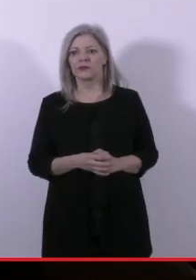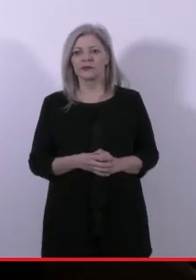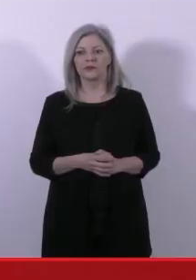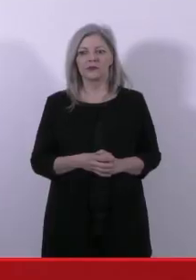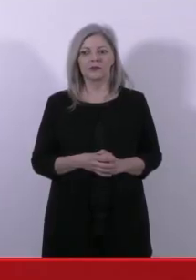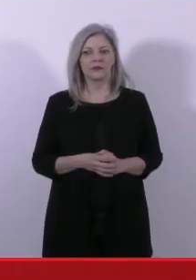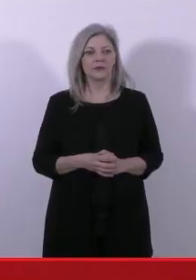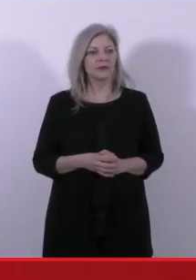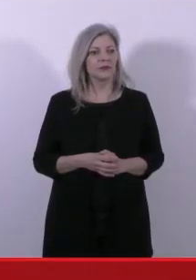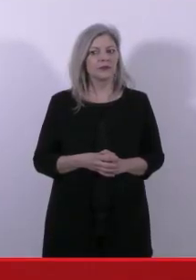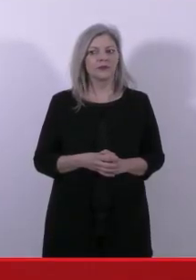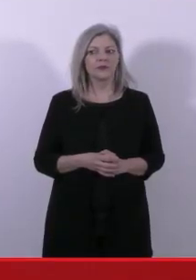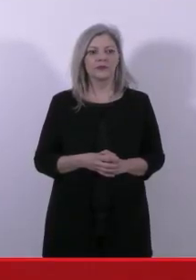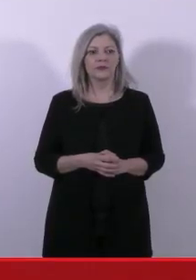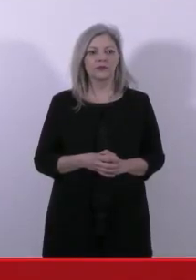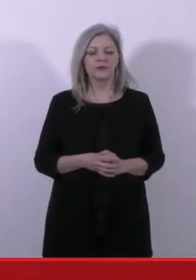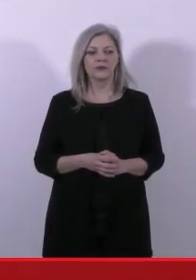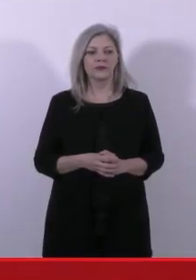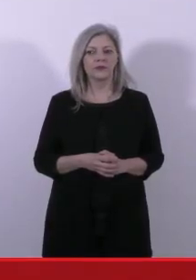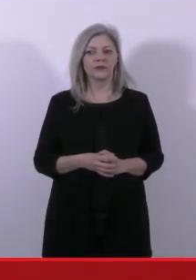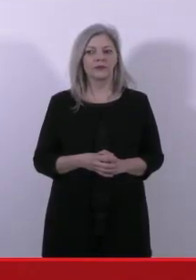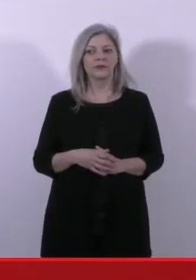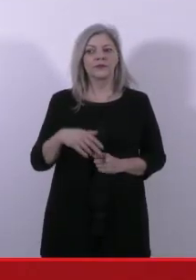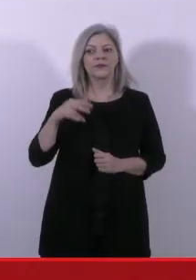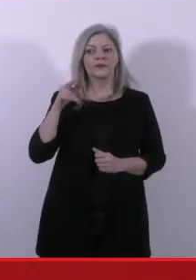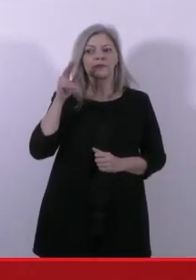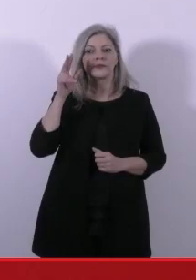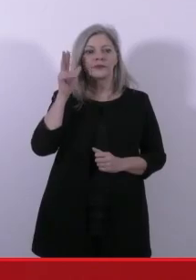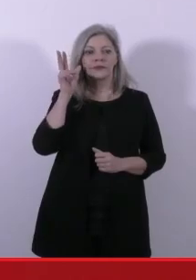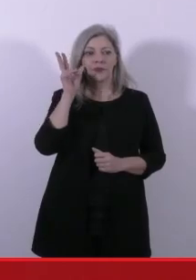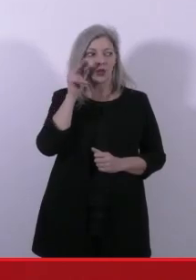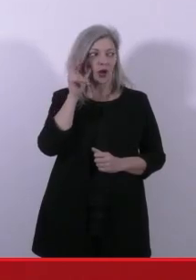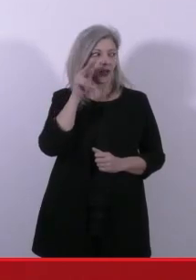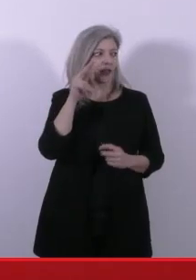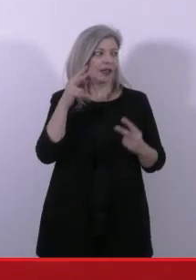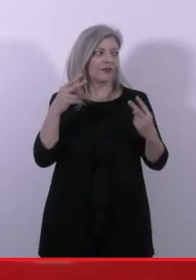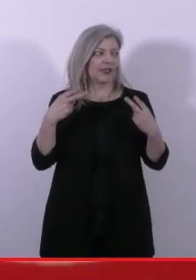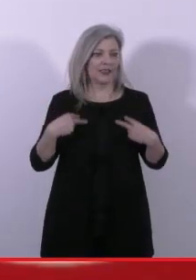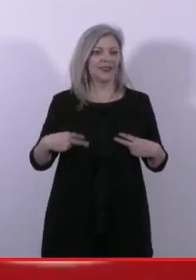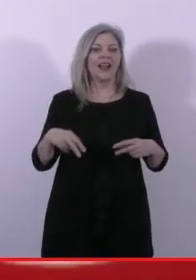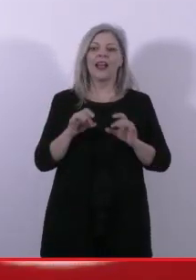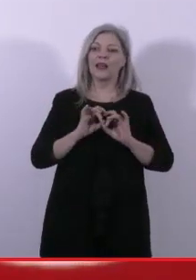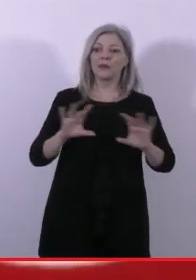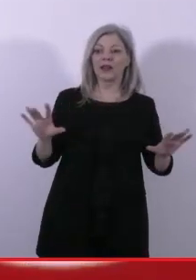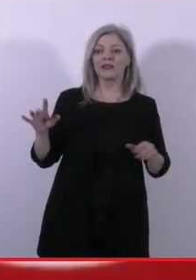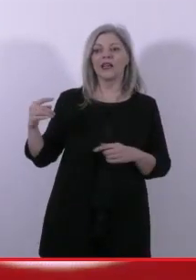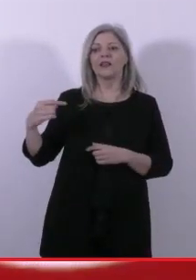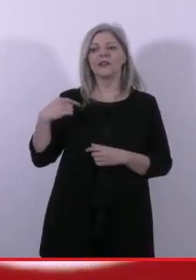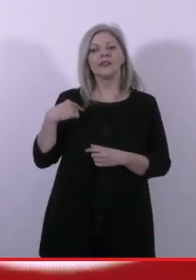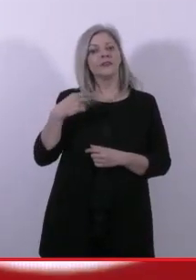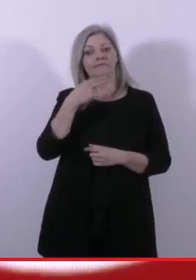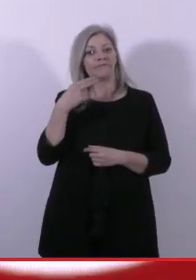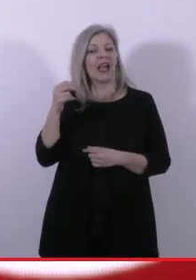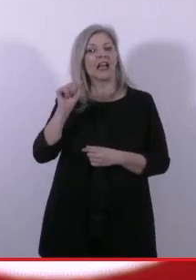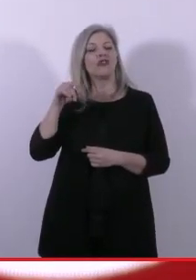donna, vita e libertà. Buongiorno a tutti e a tutte. Sono Angela Petrillo e sono da poco stata